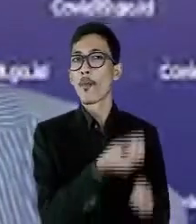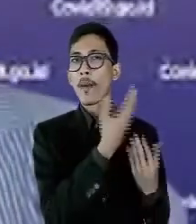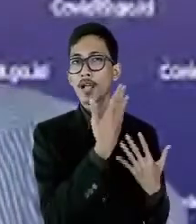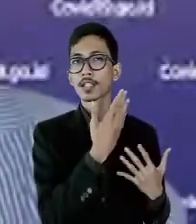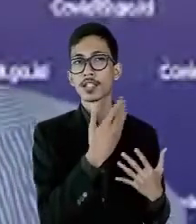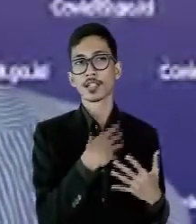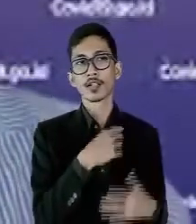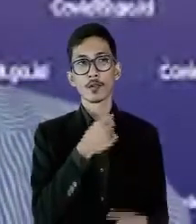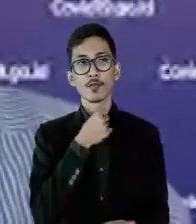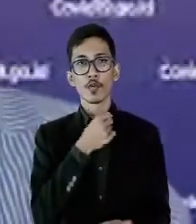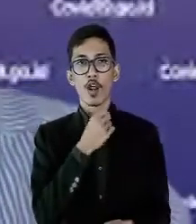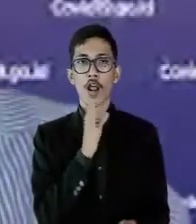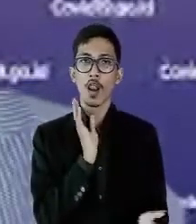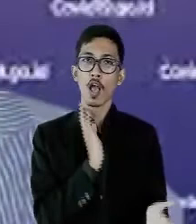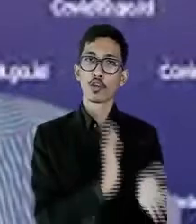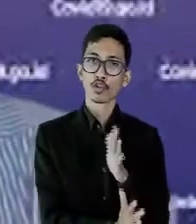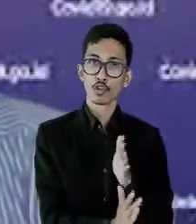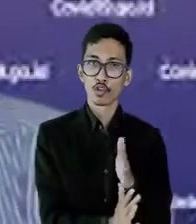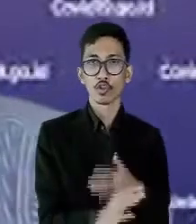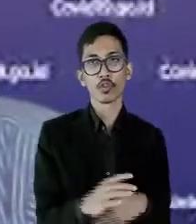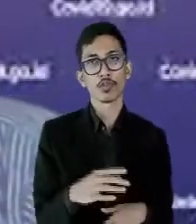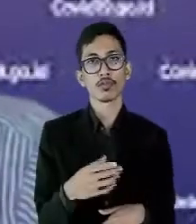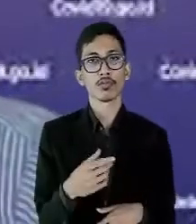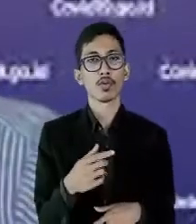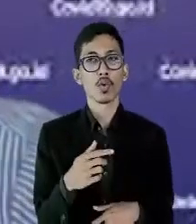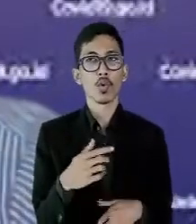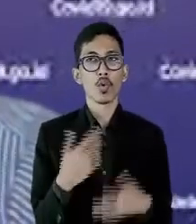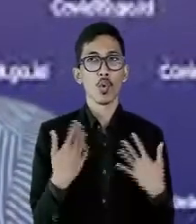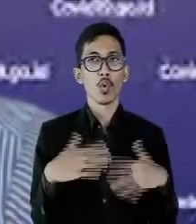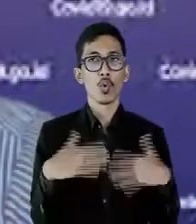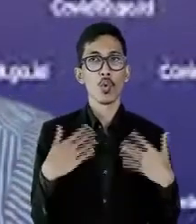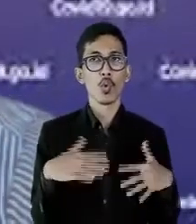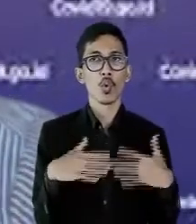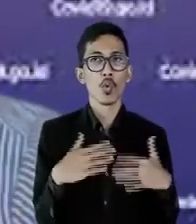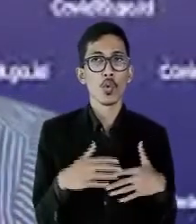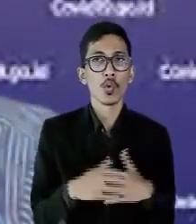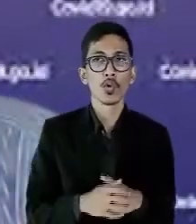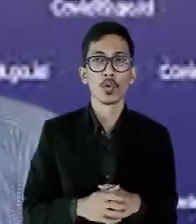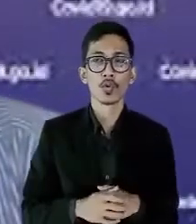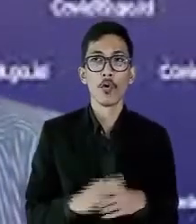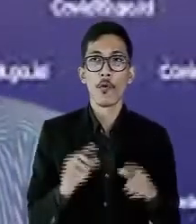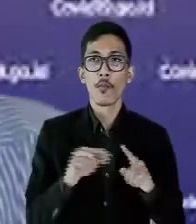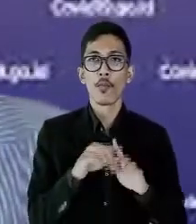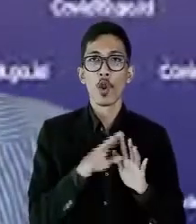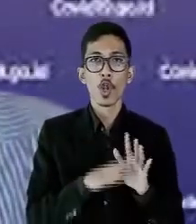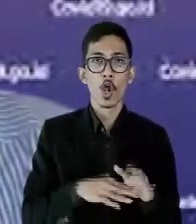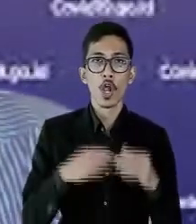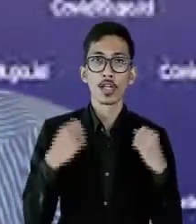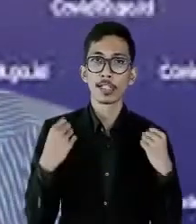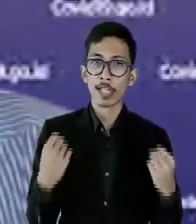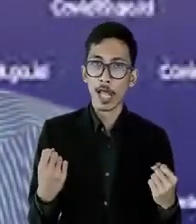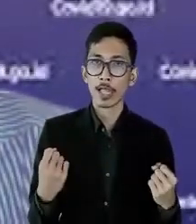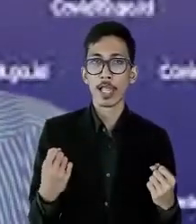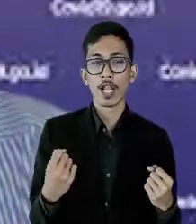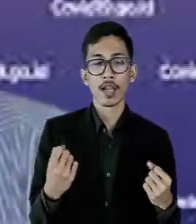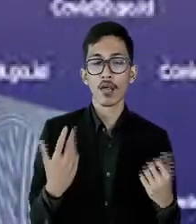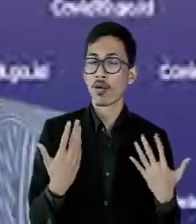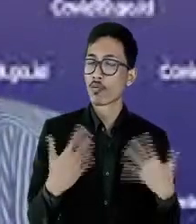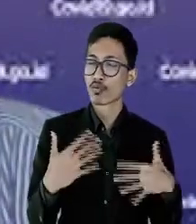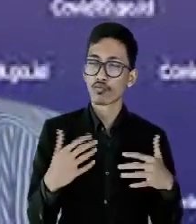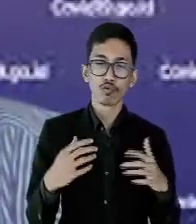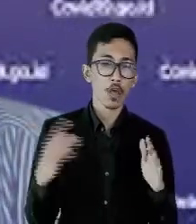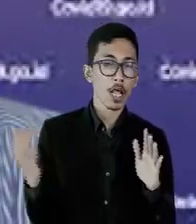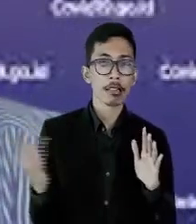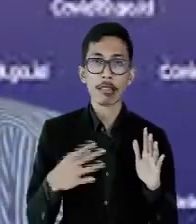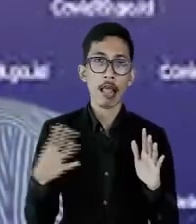reportase langsung. Ya, live benar-benar terjadi dan di situ menunjukkan bahwa ketatan protokol kesehatan tinggi